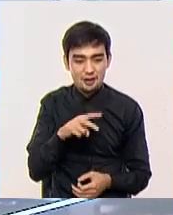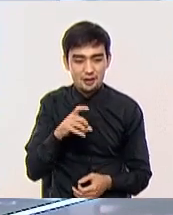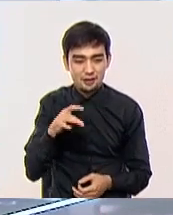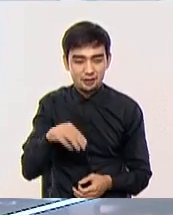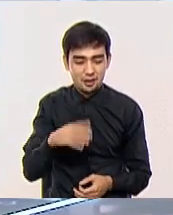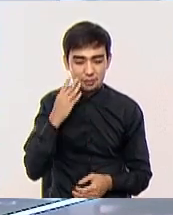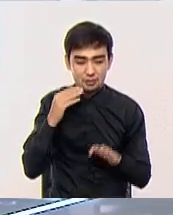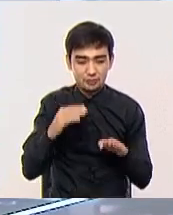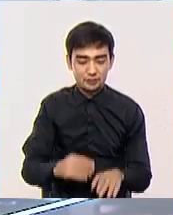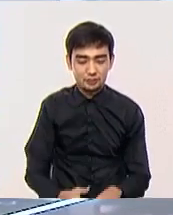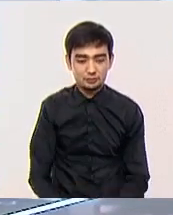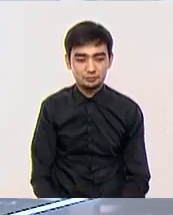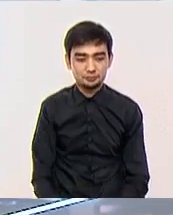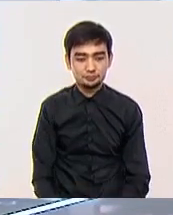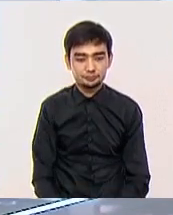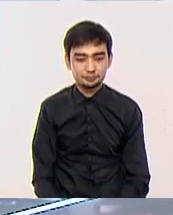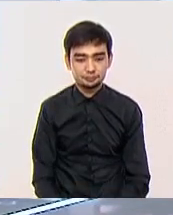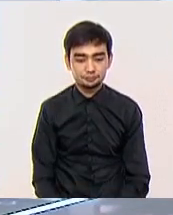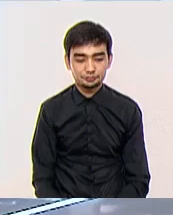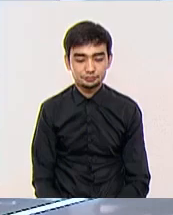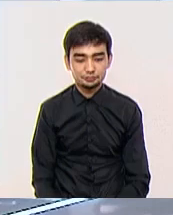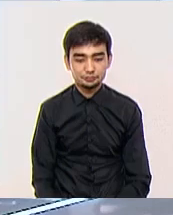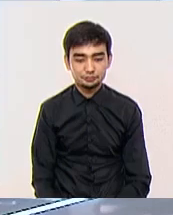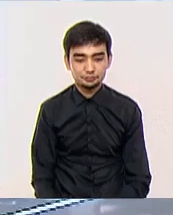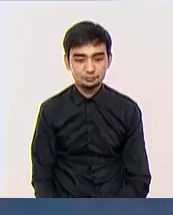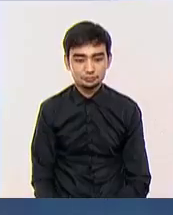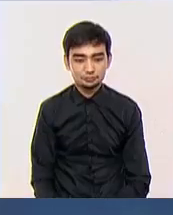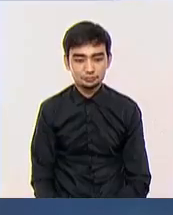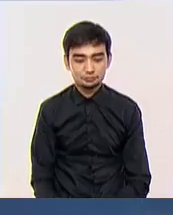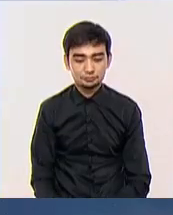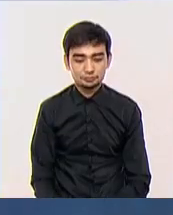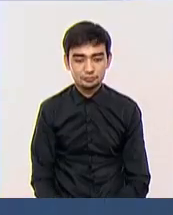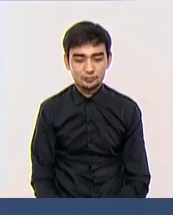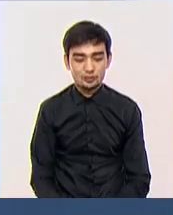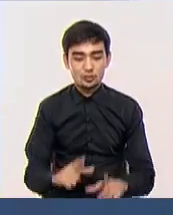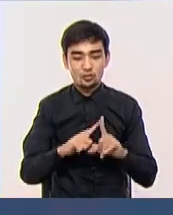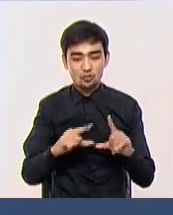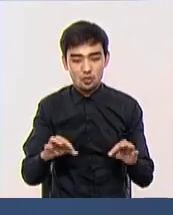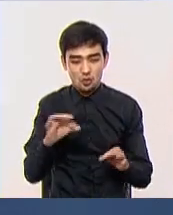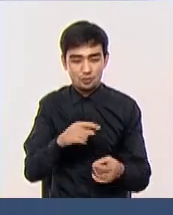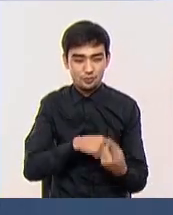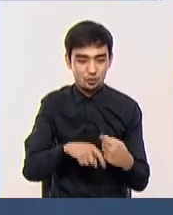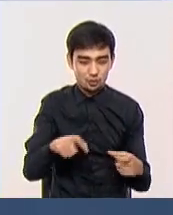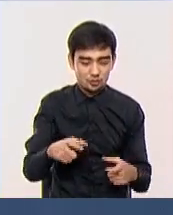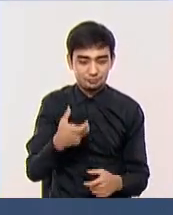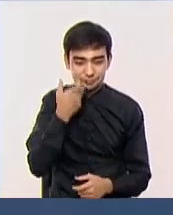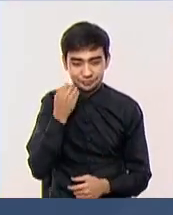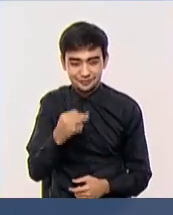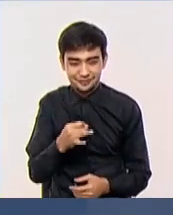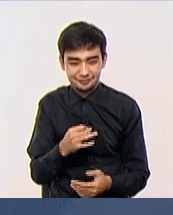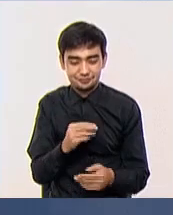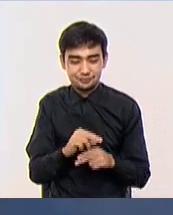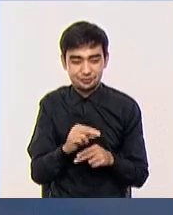в Алматы. Спасибо большое. Школьники-предприниматели. Благодаря